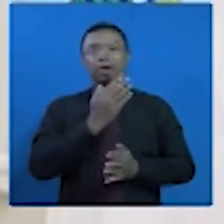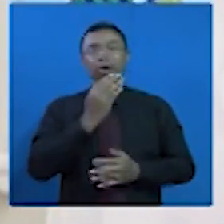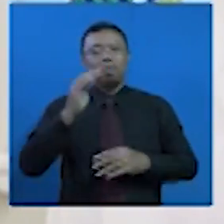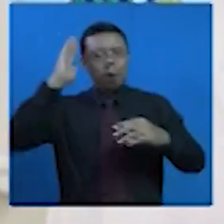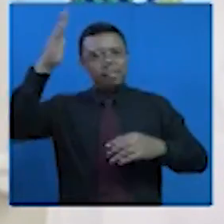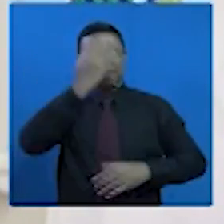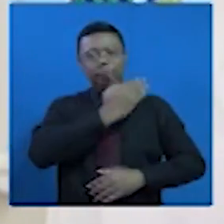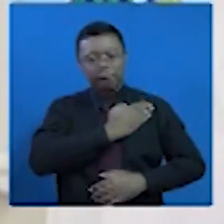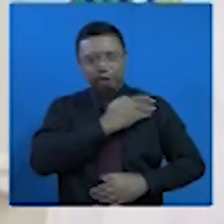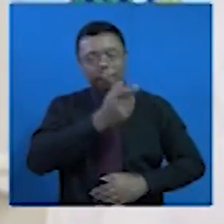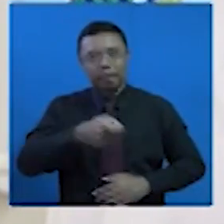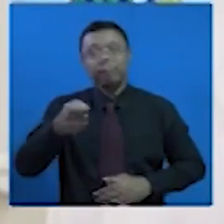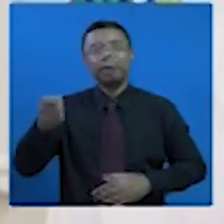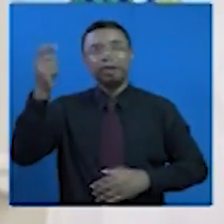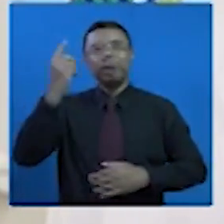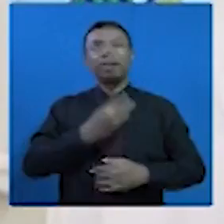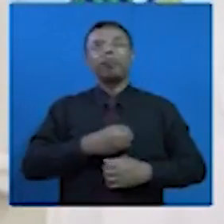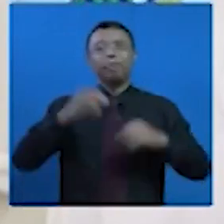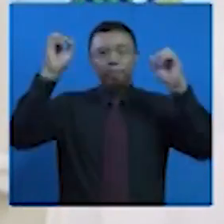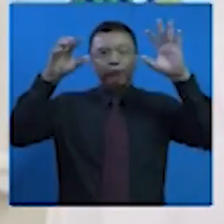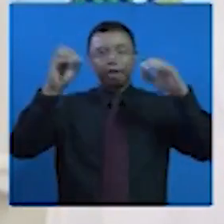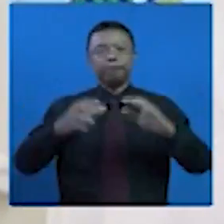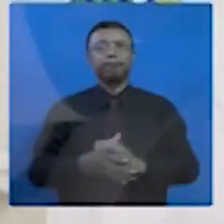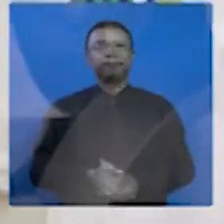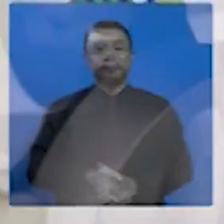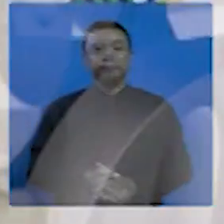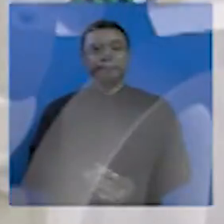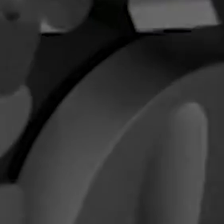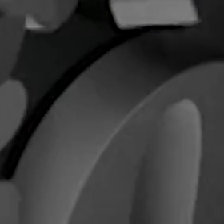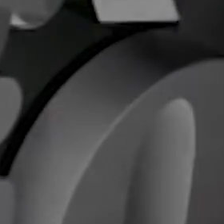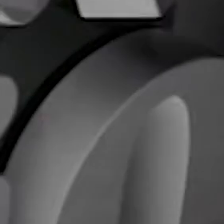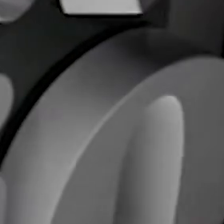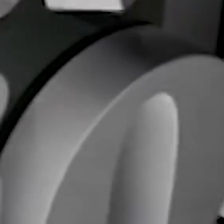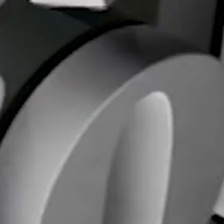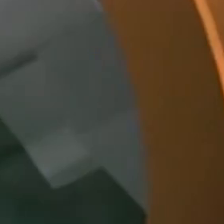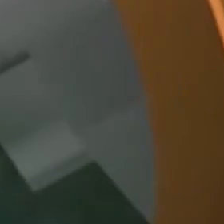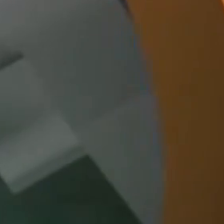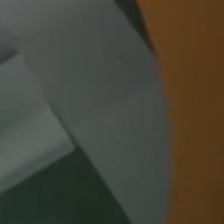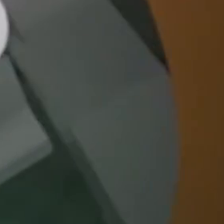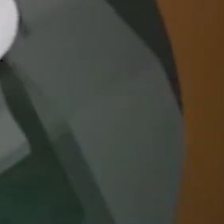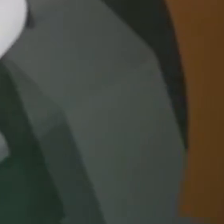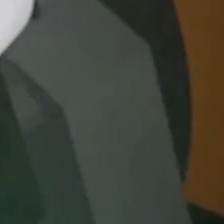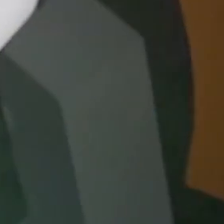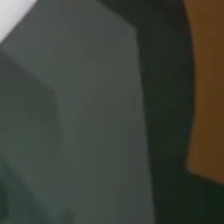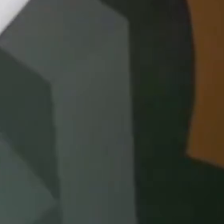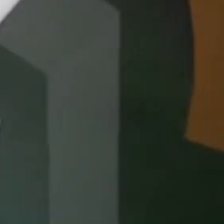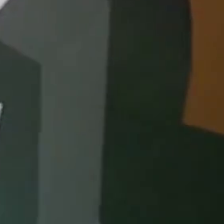Wassalamualaikum warahmatullah wabarakatuh di Indonesia